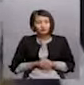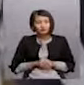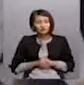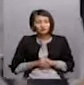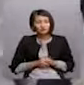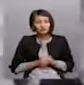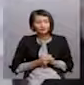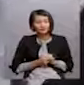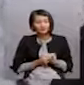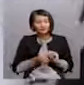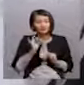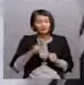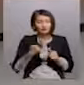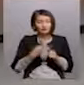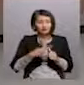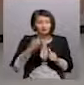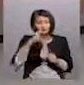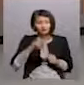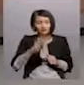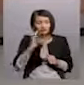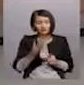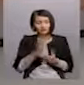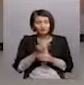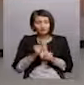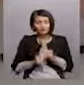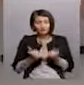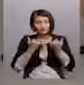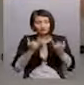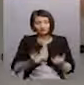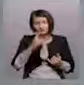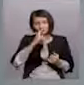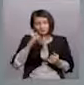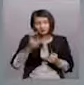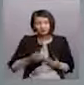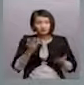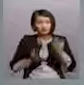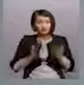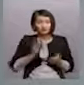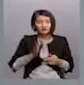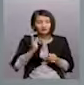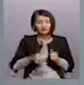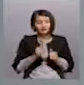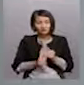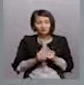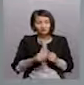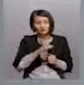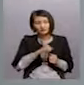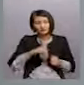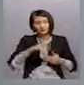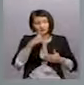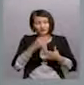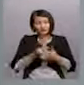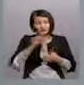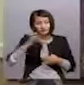Камал Махпалиев атындағы номер 4-ші мектепте мұндай сыйлықты Қазақстанның ірі кәсіпорны жасаған. STEM зертханасының толық атауы ғылым,